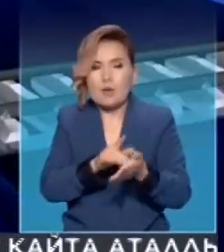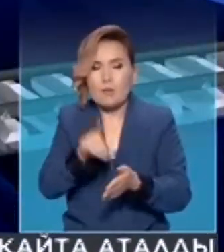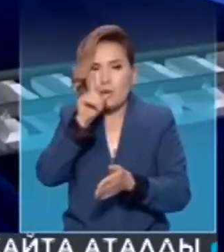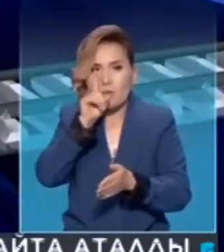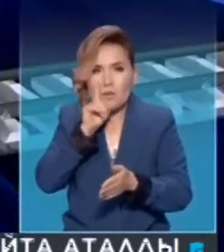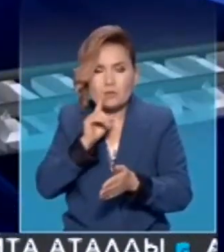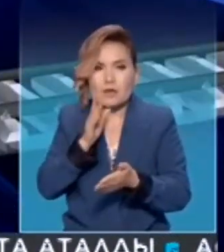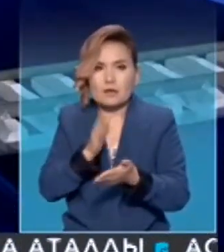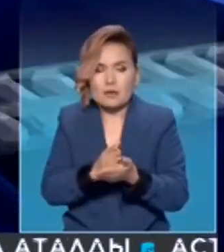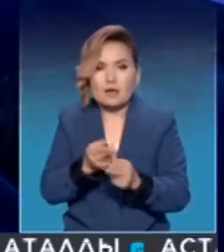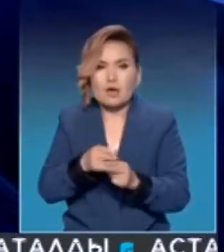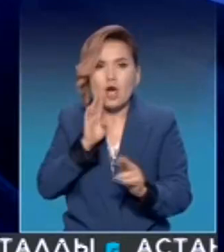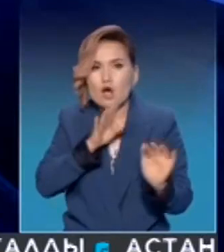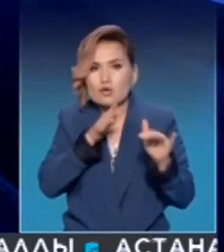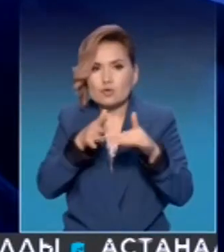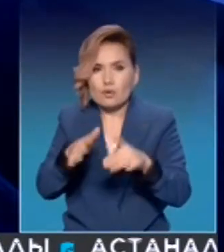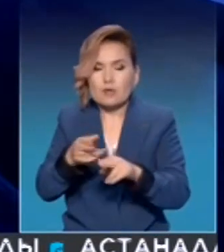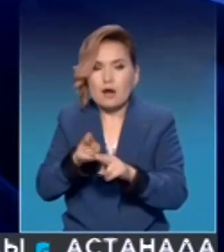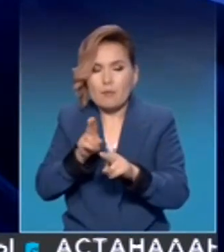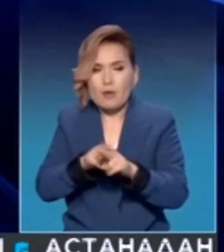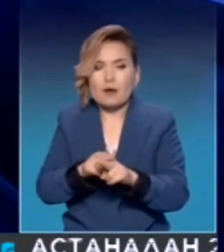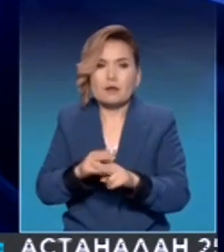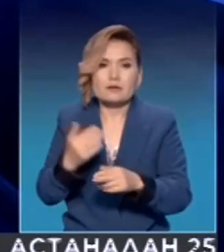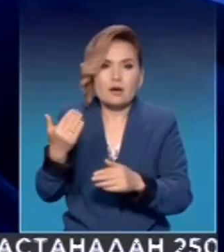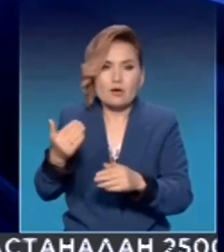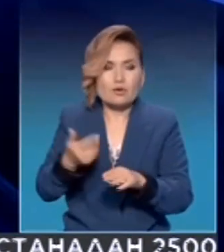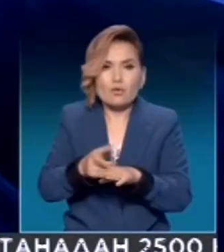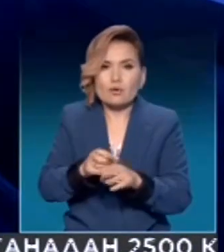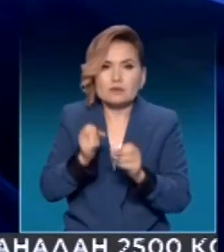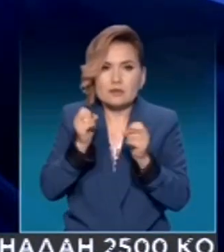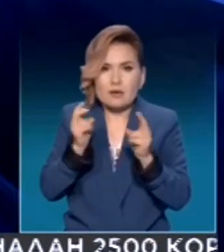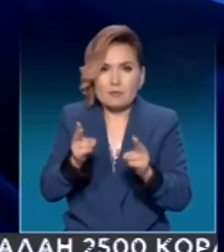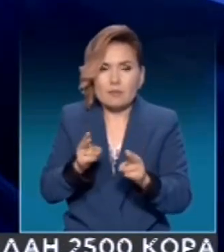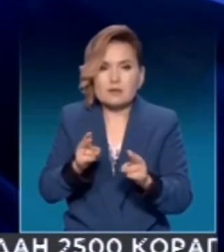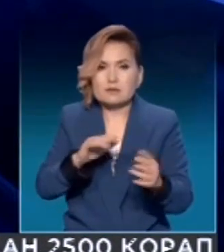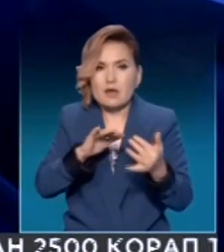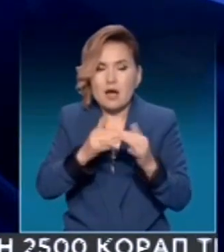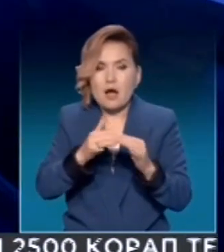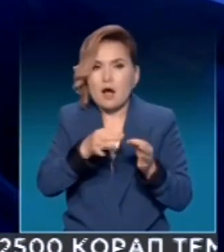көлдің асау толқындары жағаны шайып, ел мекендерге қауіп төндіріп тұр.